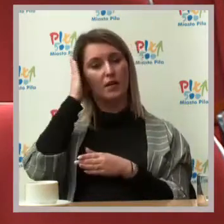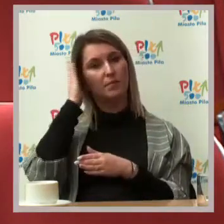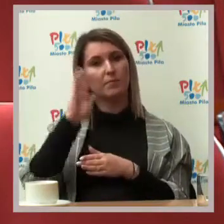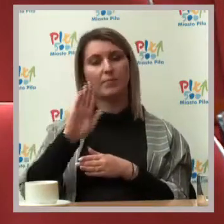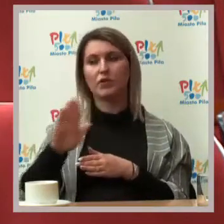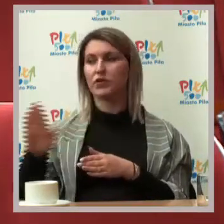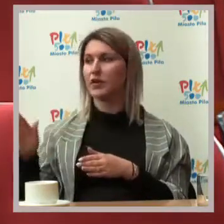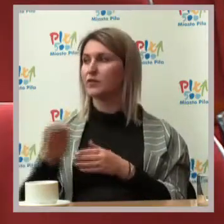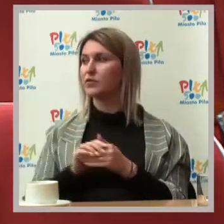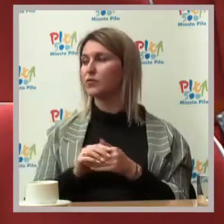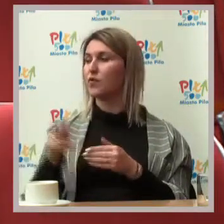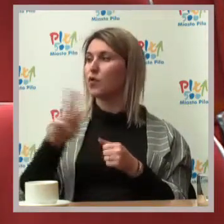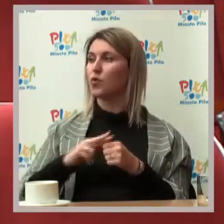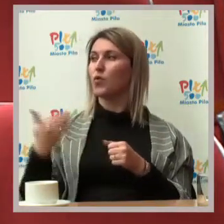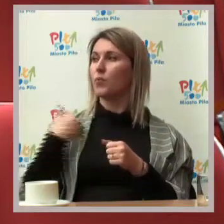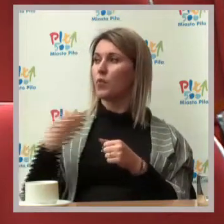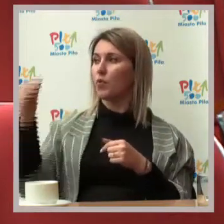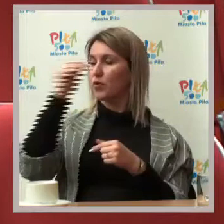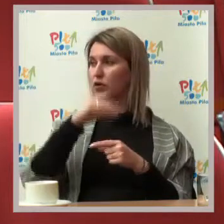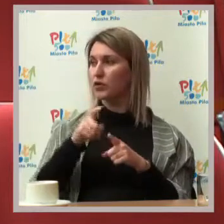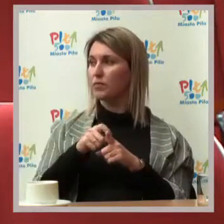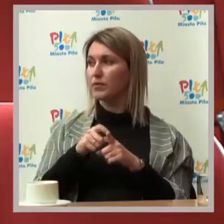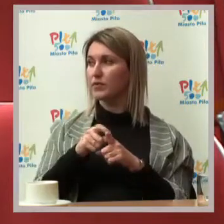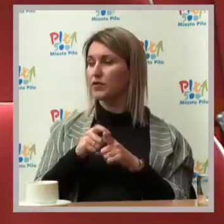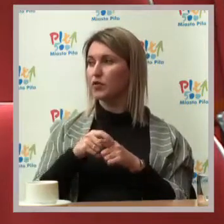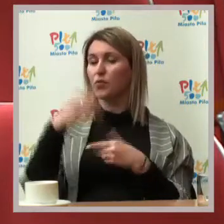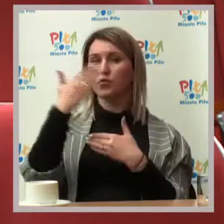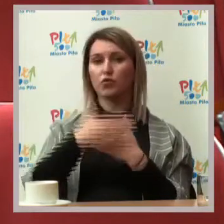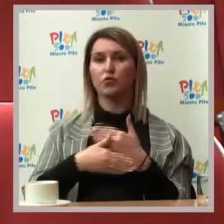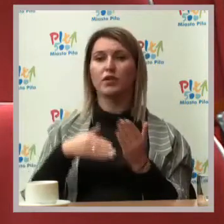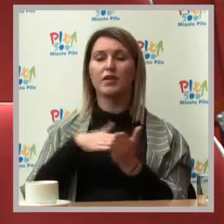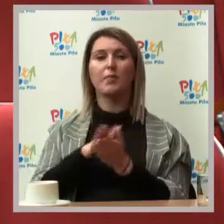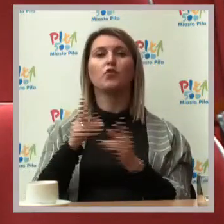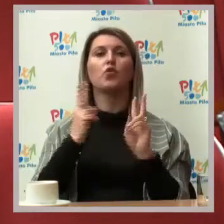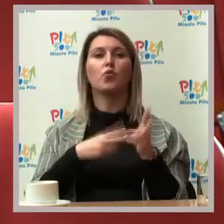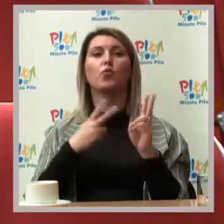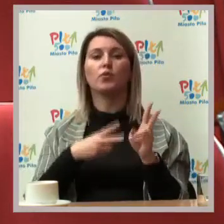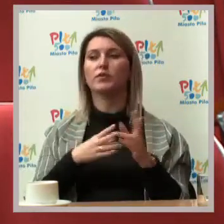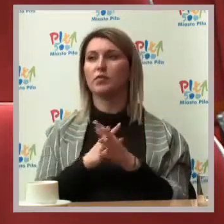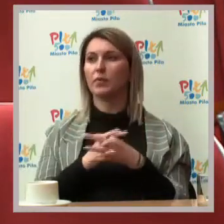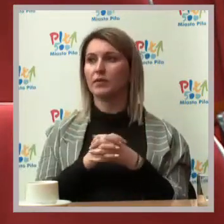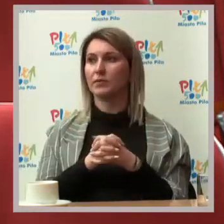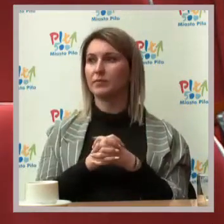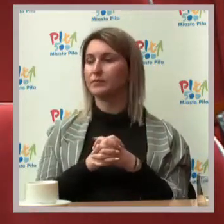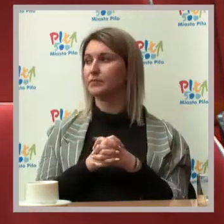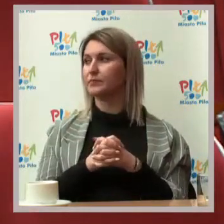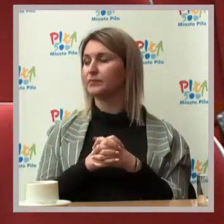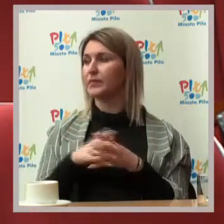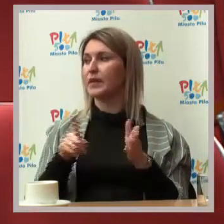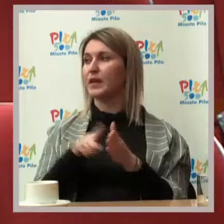w październiku. W związku z tym, że ostatecznie liczenie głosów zakończyło się z początkiem listopada, dlatego też w budżecie